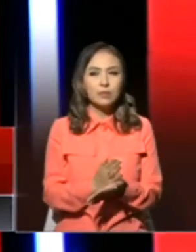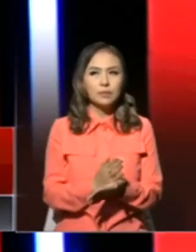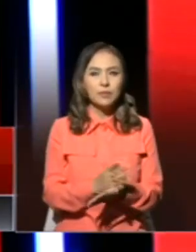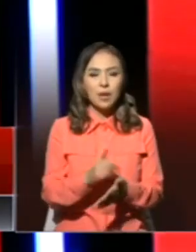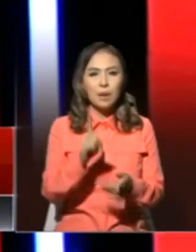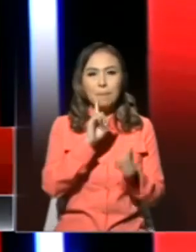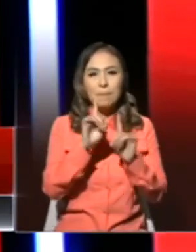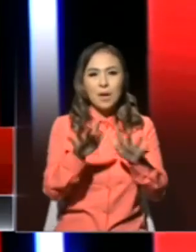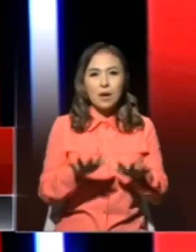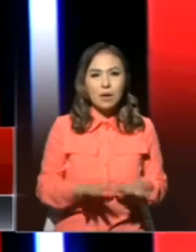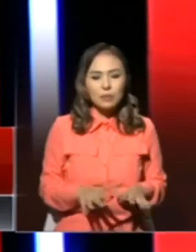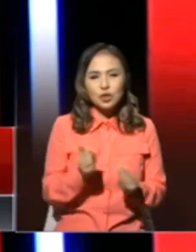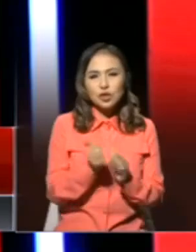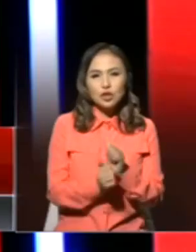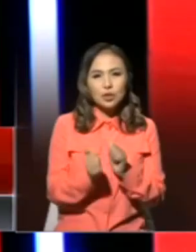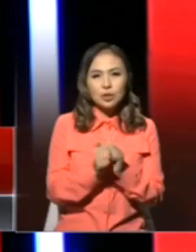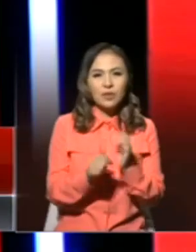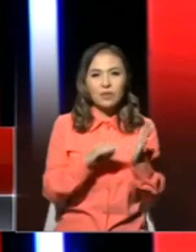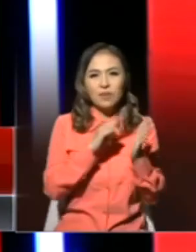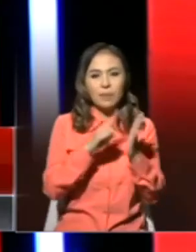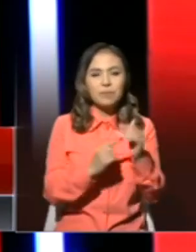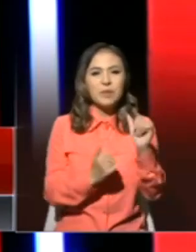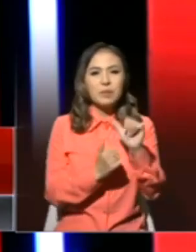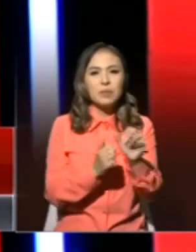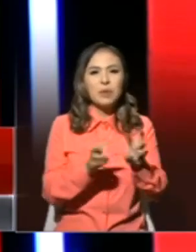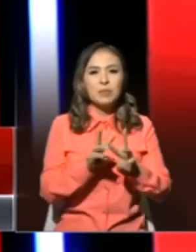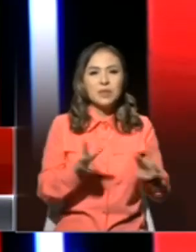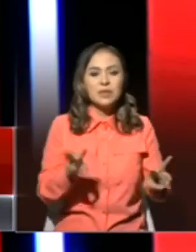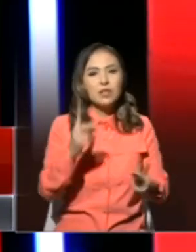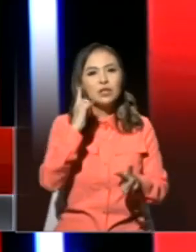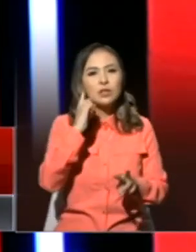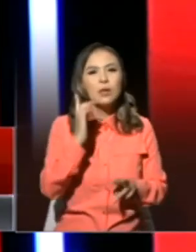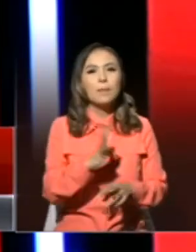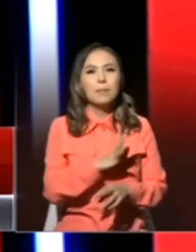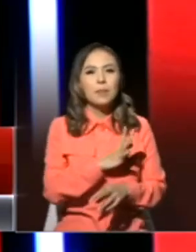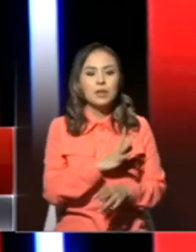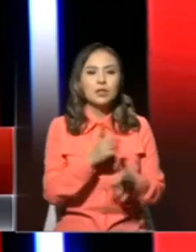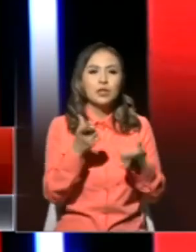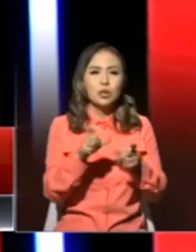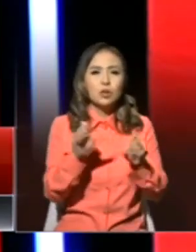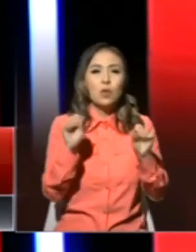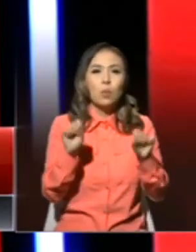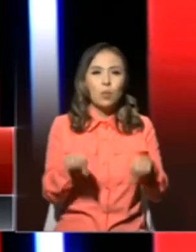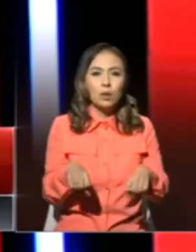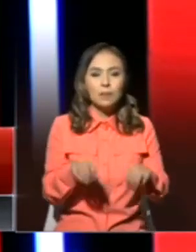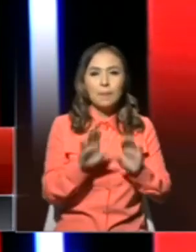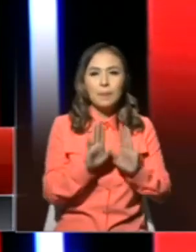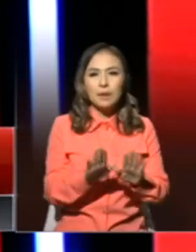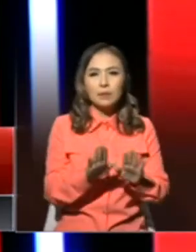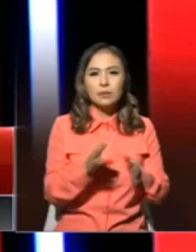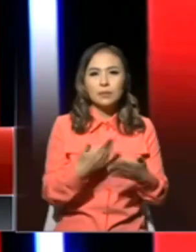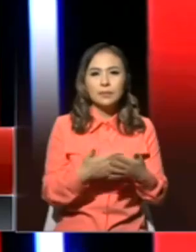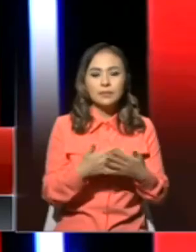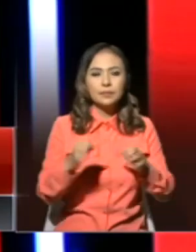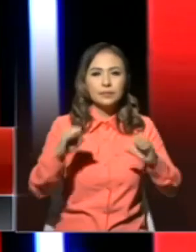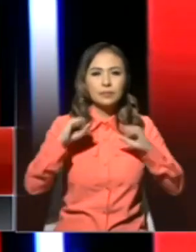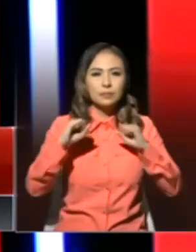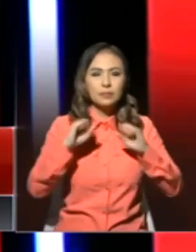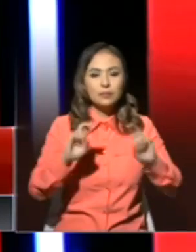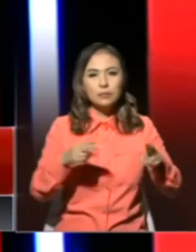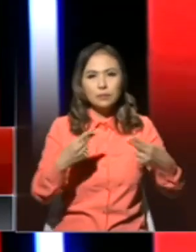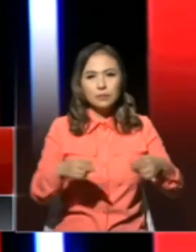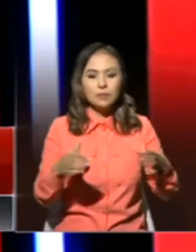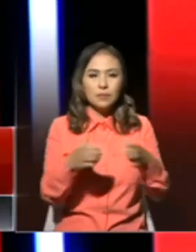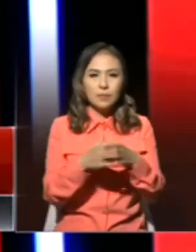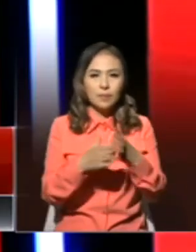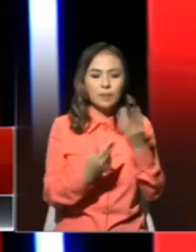парламент қабырғасында жиі көтеріледі. Премьер-министрдің жауабын естідіңіздер. Шектеу қоюға болады. Бірақ та спорт клубтары, спорттық